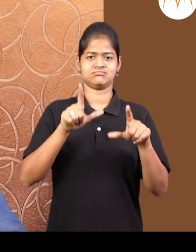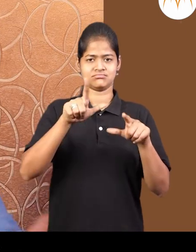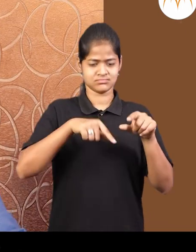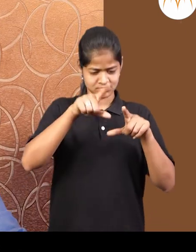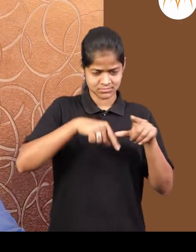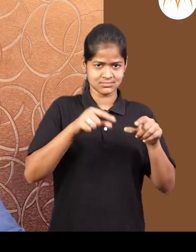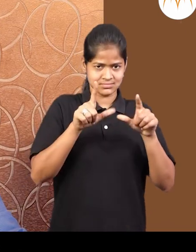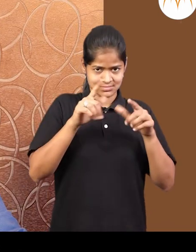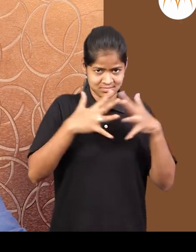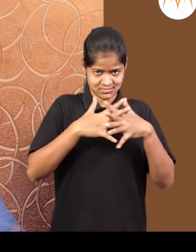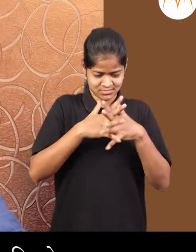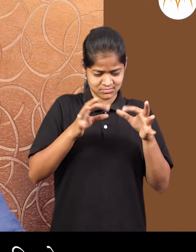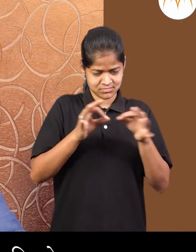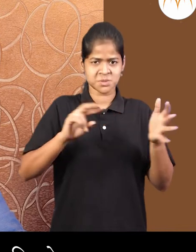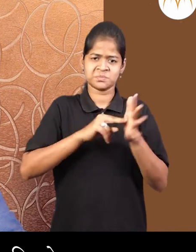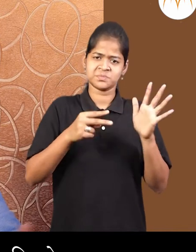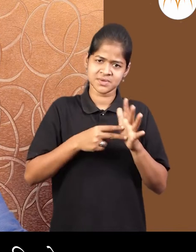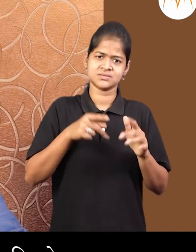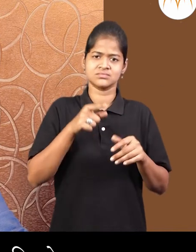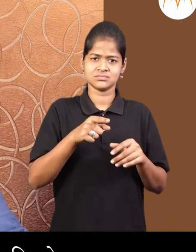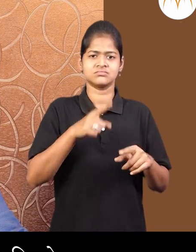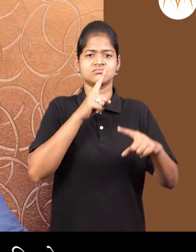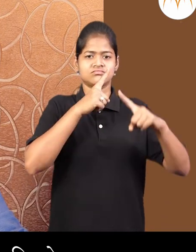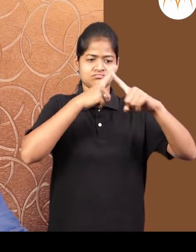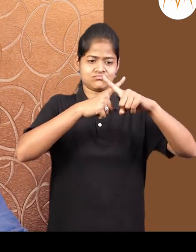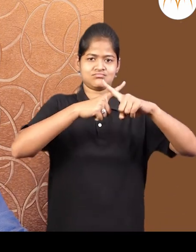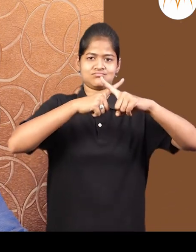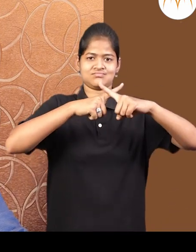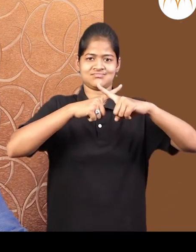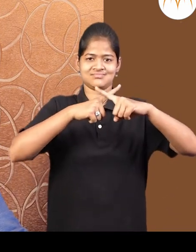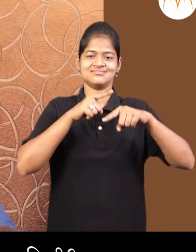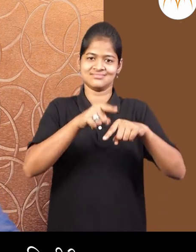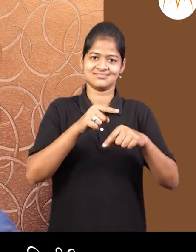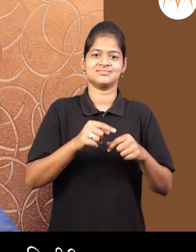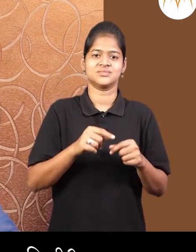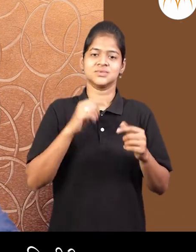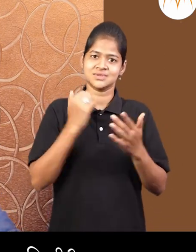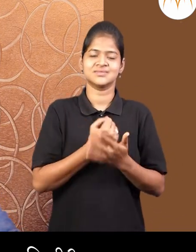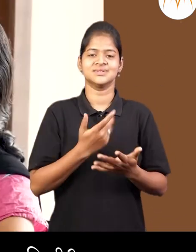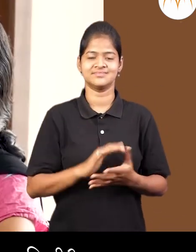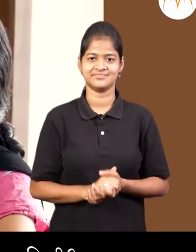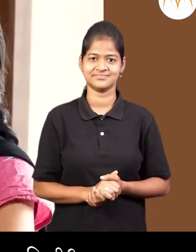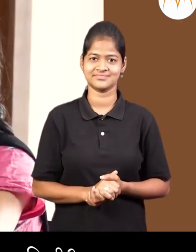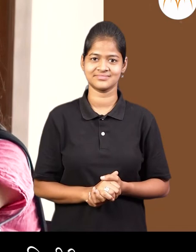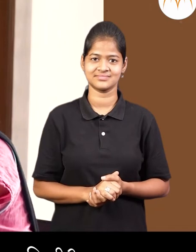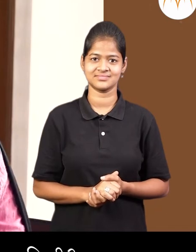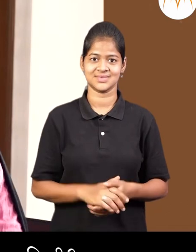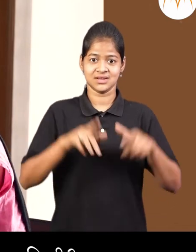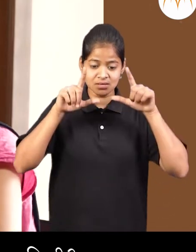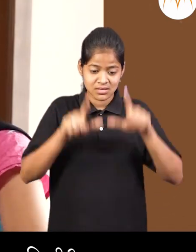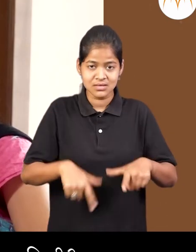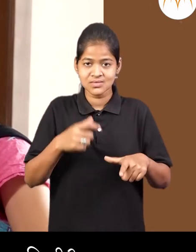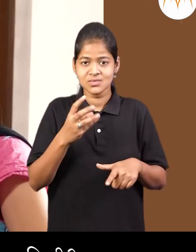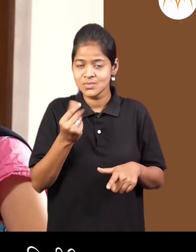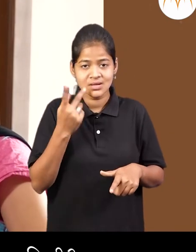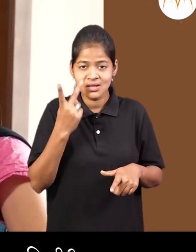मोजायची, त्यांचा गुणाकार करायचा, म्हणजे आपल्याला क्षेत्रफळ मिळतं. बरोबर आहे. मला सांग या पुठ्याचं सांग बरं किती